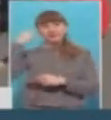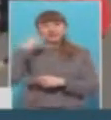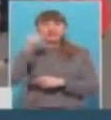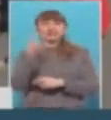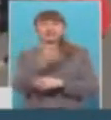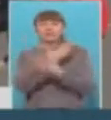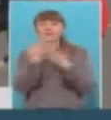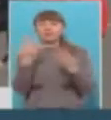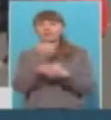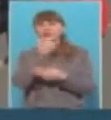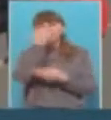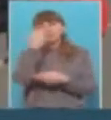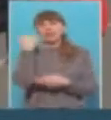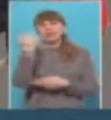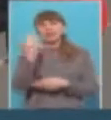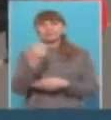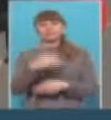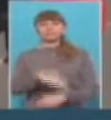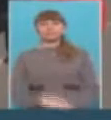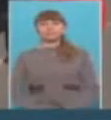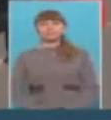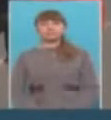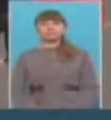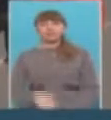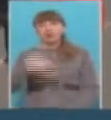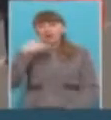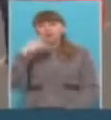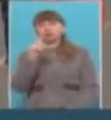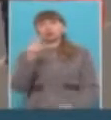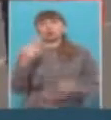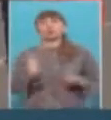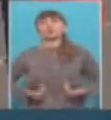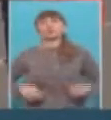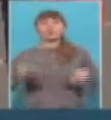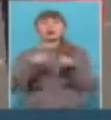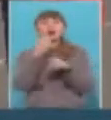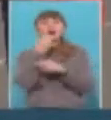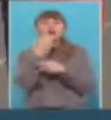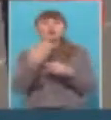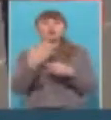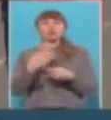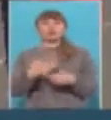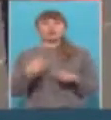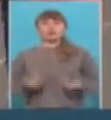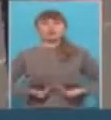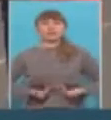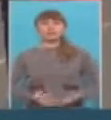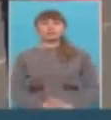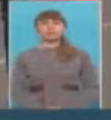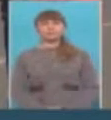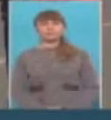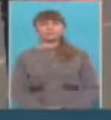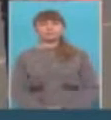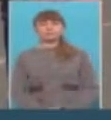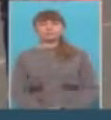бүгінгі Қазақстанда өмір сүріп жатырмыз. Және де әр қазақстандықтың басқа шетелдіктері қарағанда тегін түрде білім алуға,